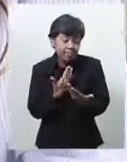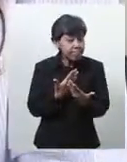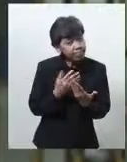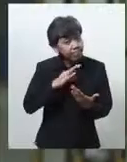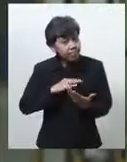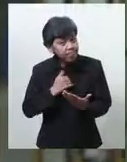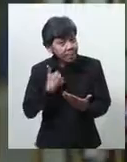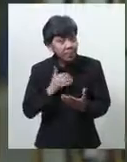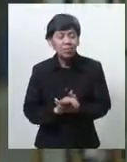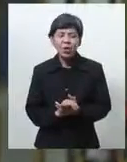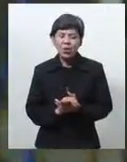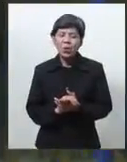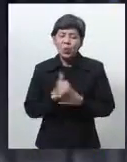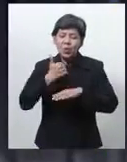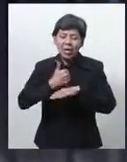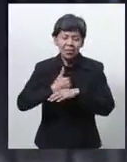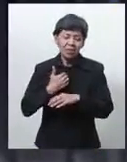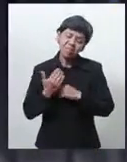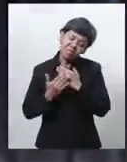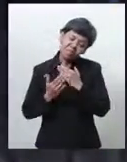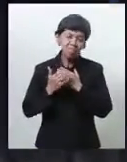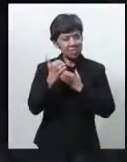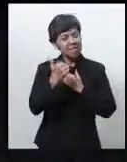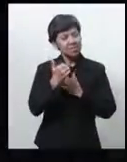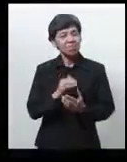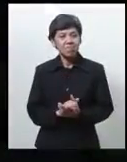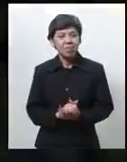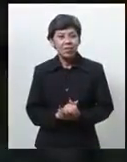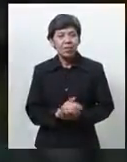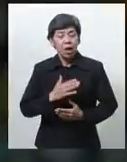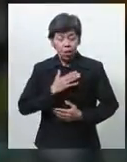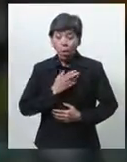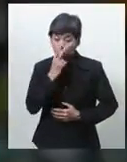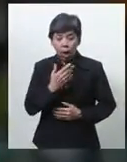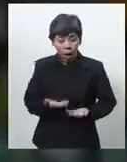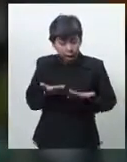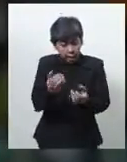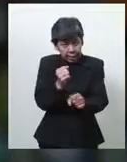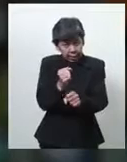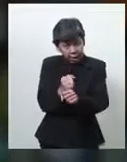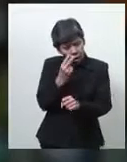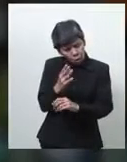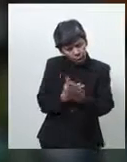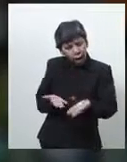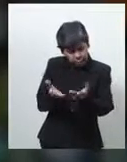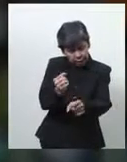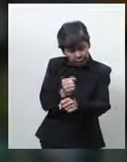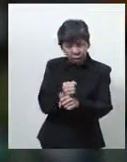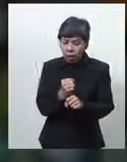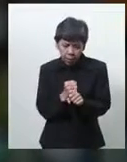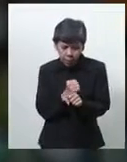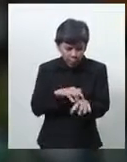มมีอะไรบ้างคะ ชมเขามีพี่มีครับ ผมจ่ายงานอะไรเข้าไปเขาก็จะ